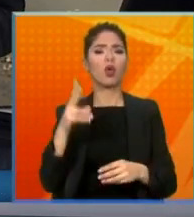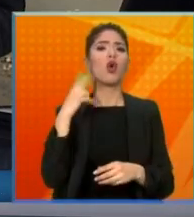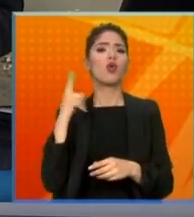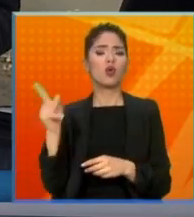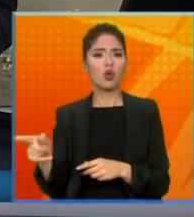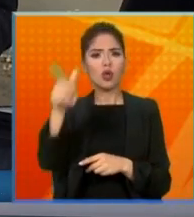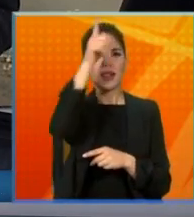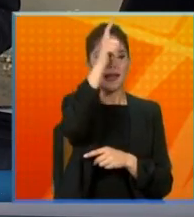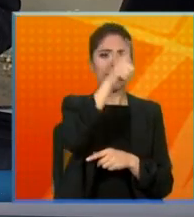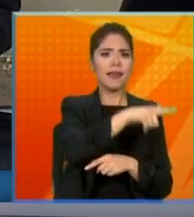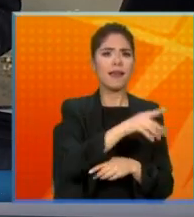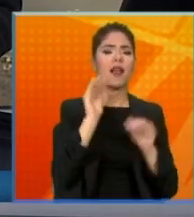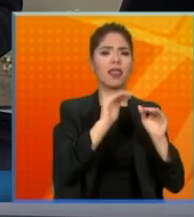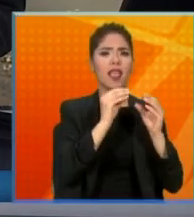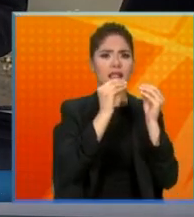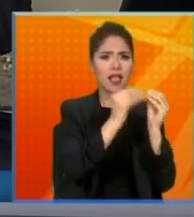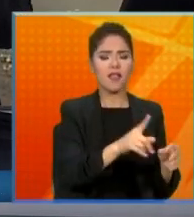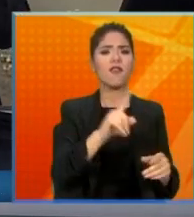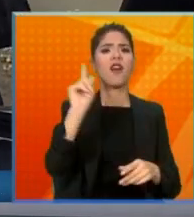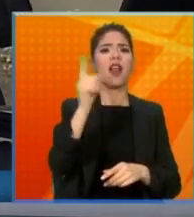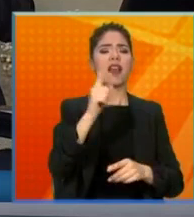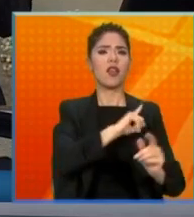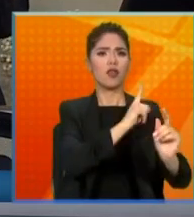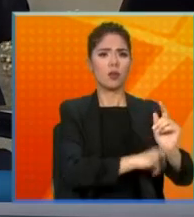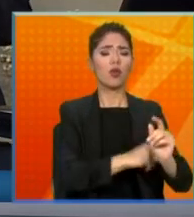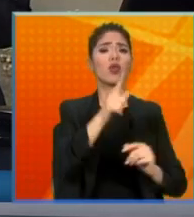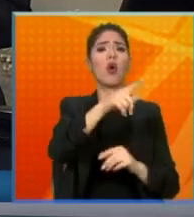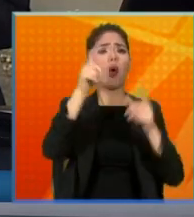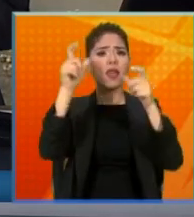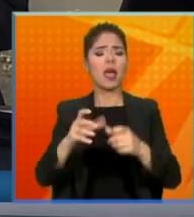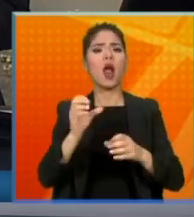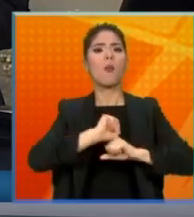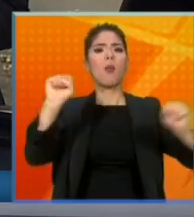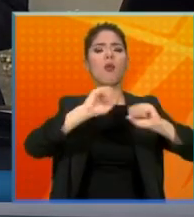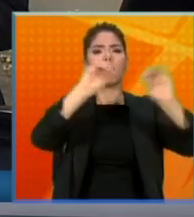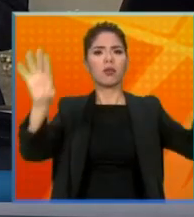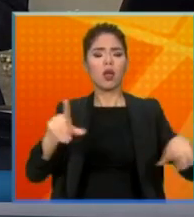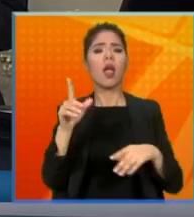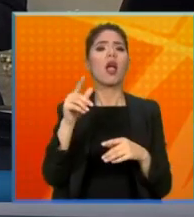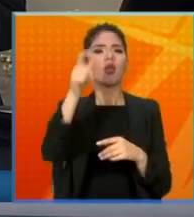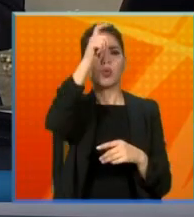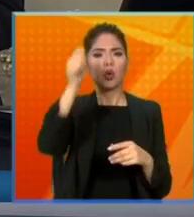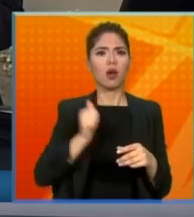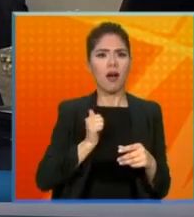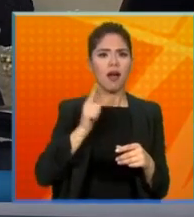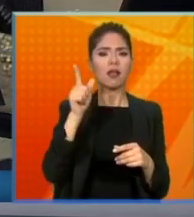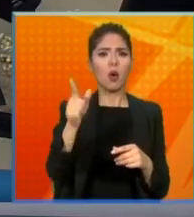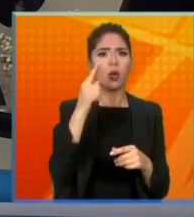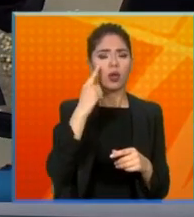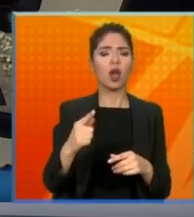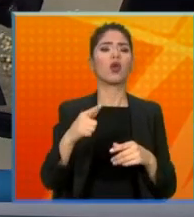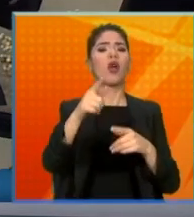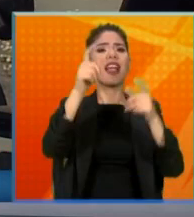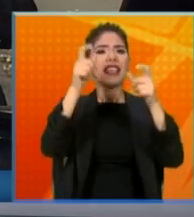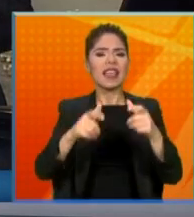ve İran'ın desteğini arkasına alan rejim güçleri kente yine bomba yağdırdı. Mehmetçik ise hem rejim güçlerini çatışmasızlık bölgesinin